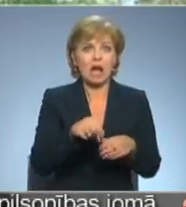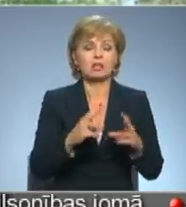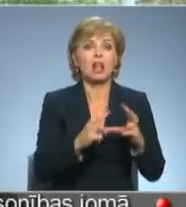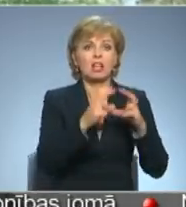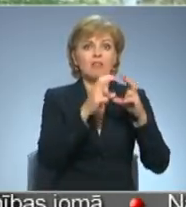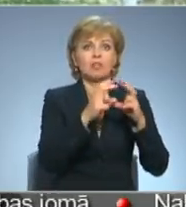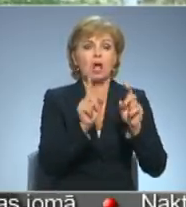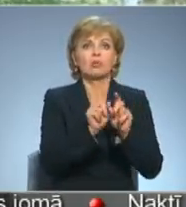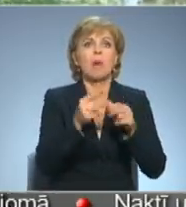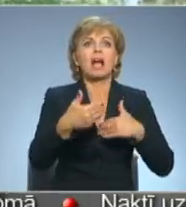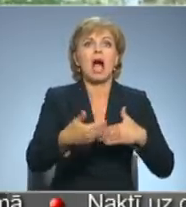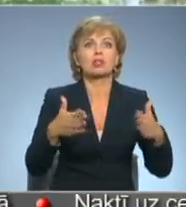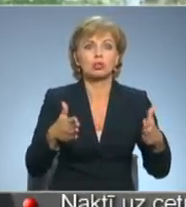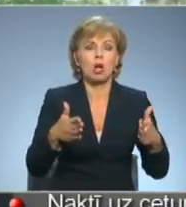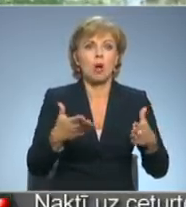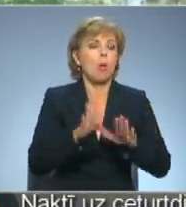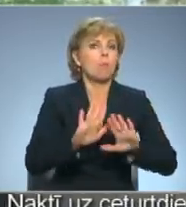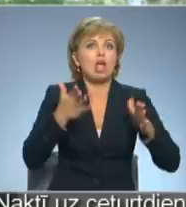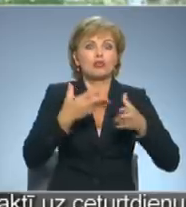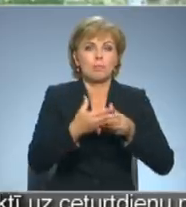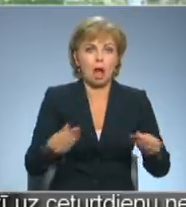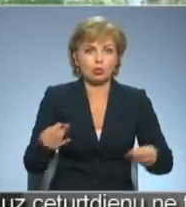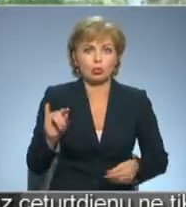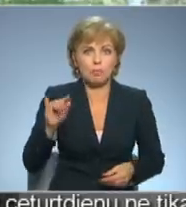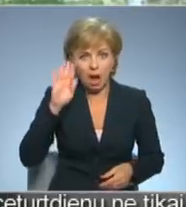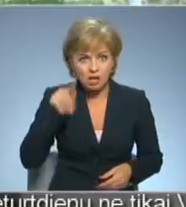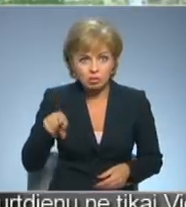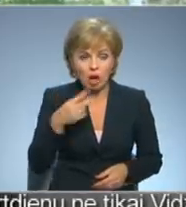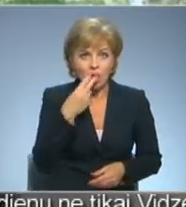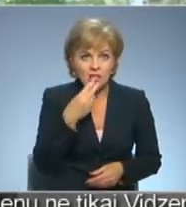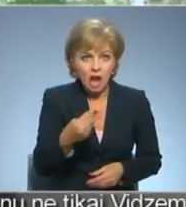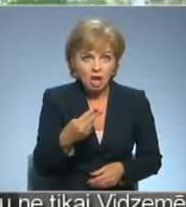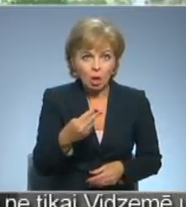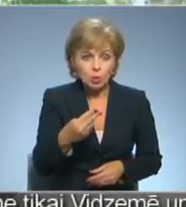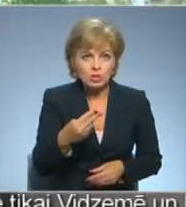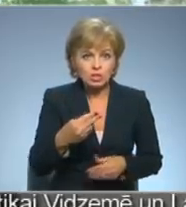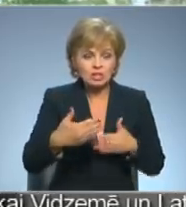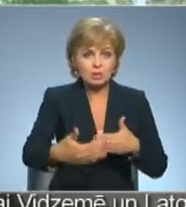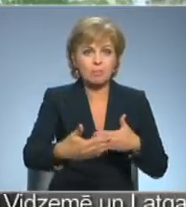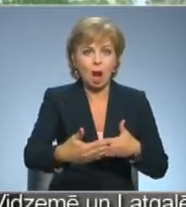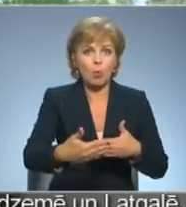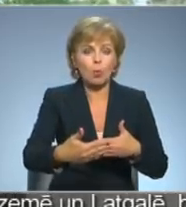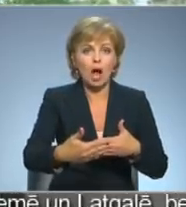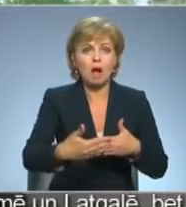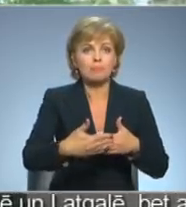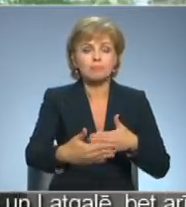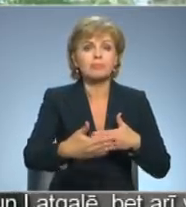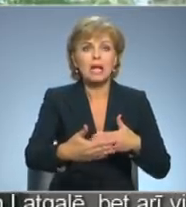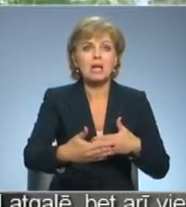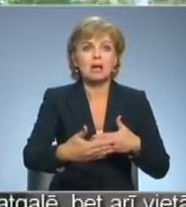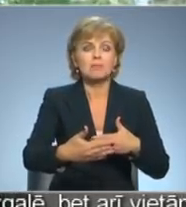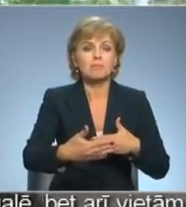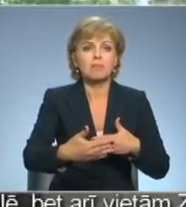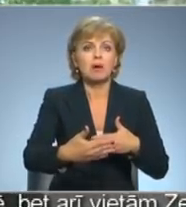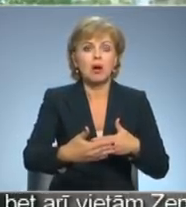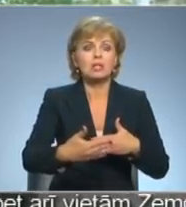kādā kastē un pazūd bērns. Nu, tā ierodzīja, ka tur ir sprauga liela gar to. Nu, tur stikli tā kā vitrīna tārē.